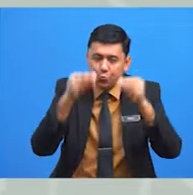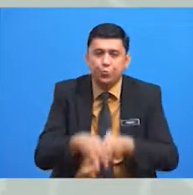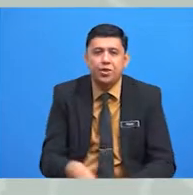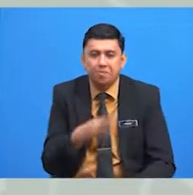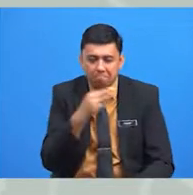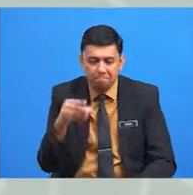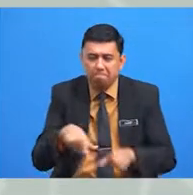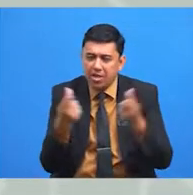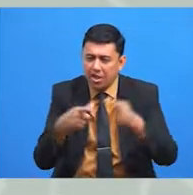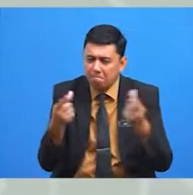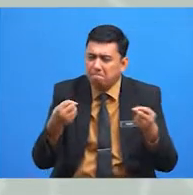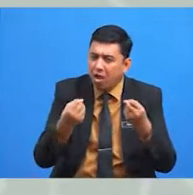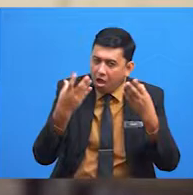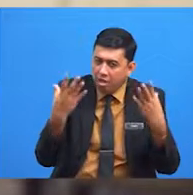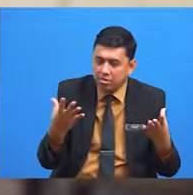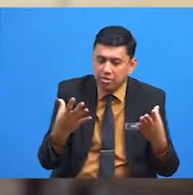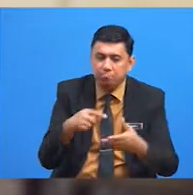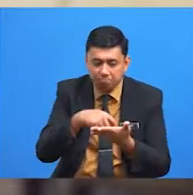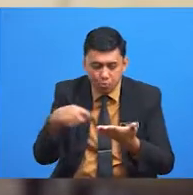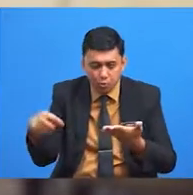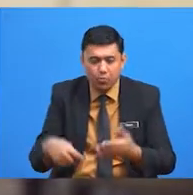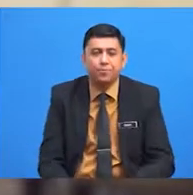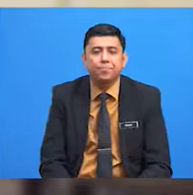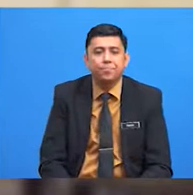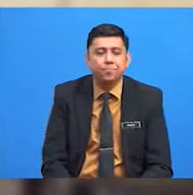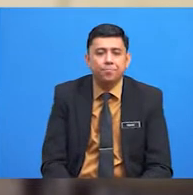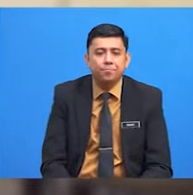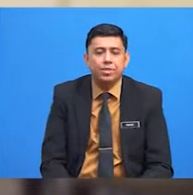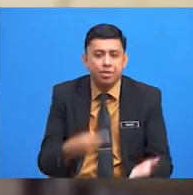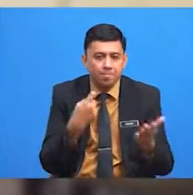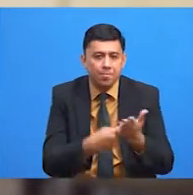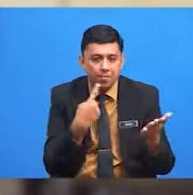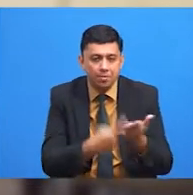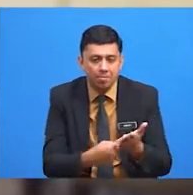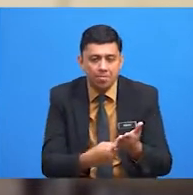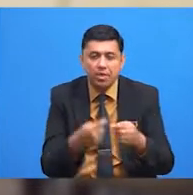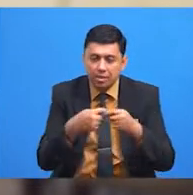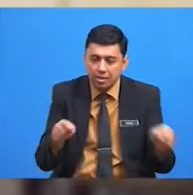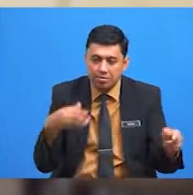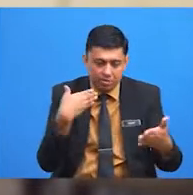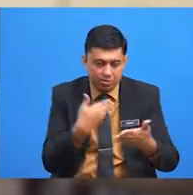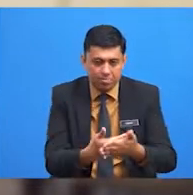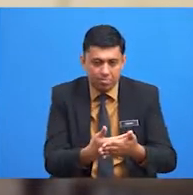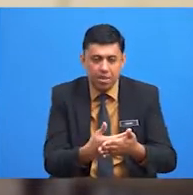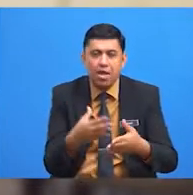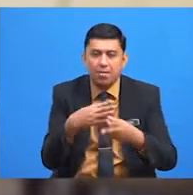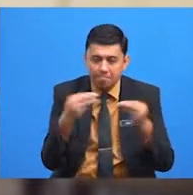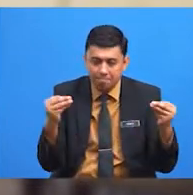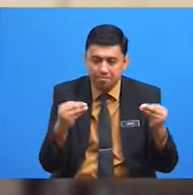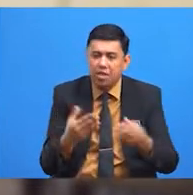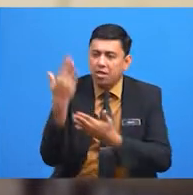dan Cendermata. Baiklah para pelajar, perbincangan kita telah sampai ke